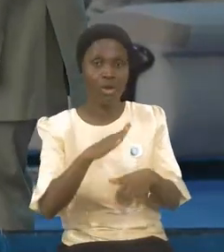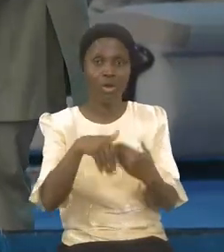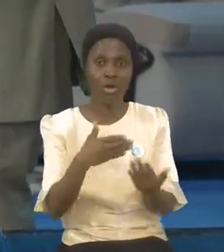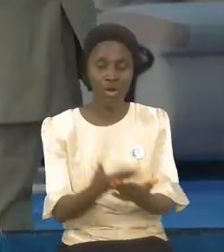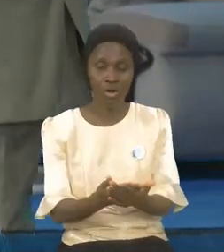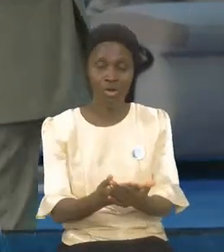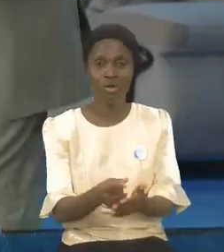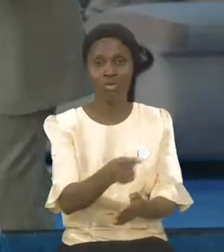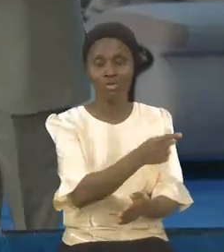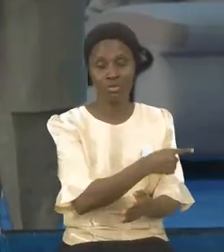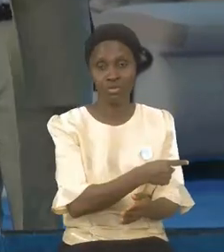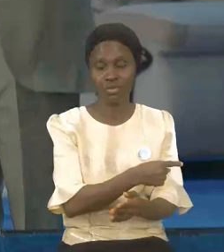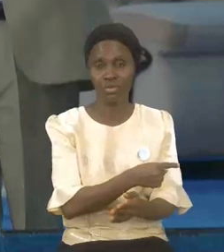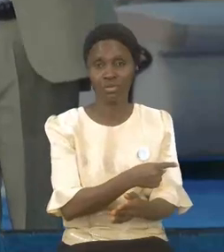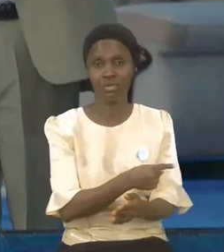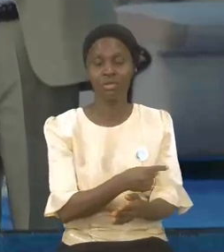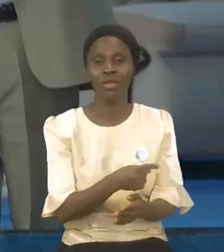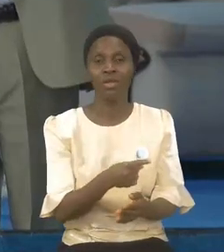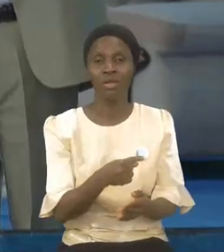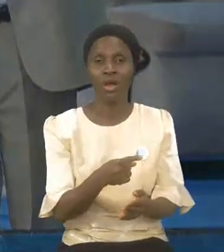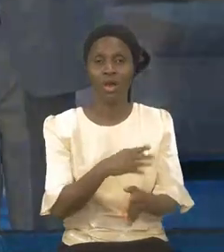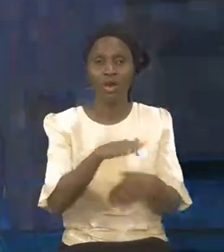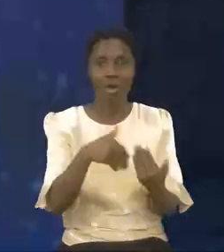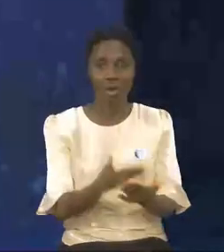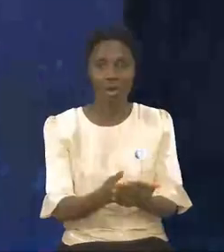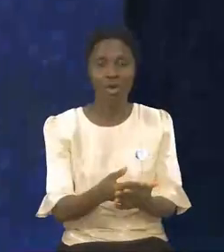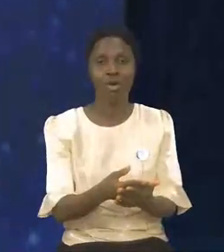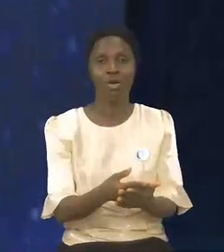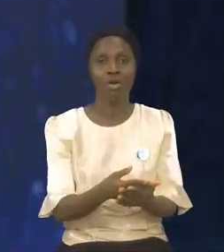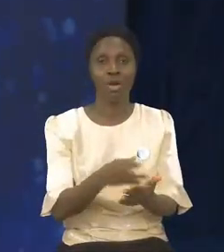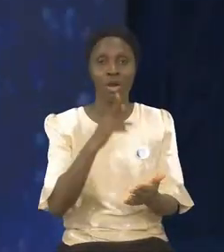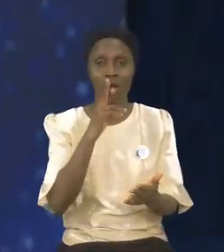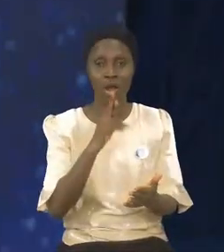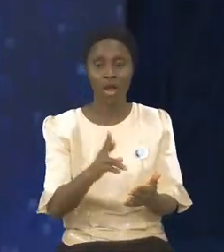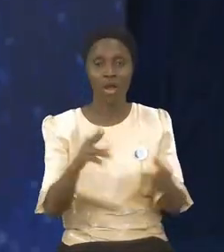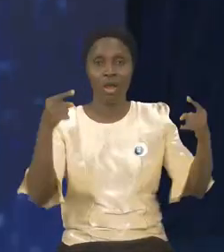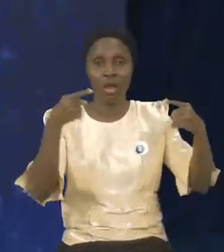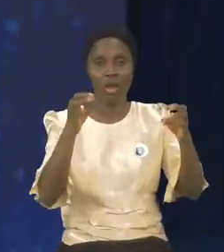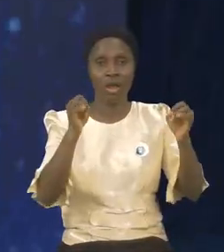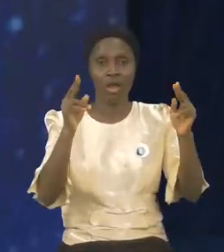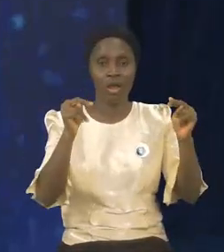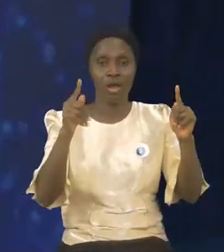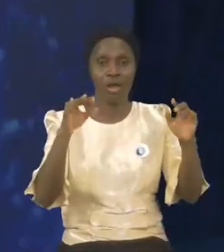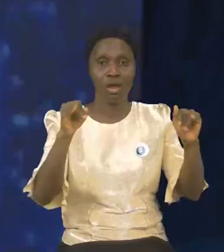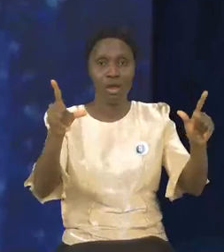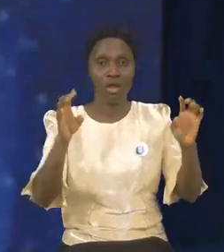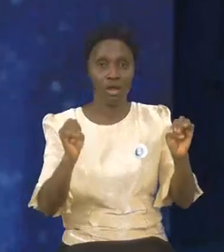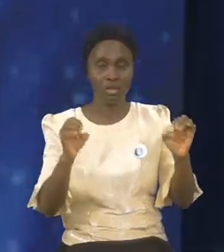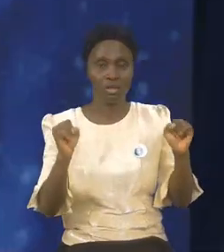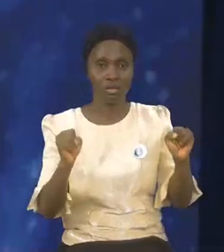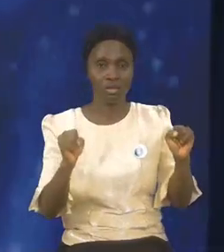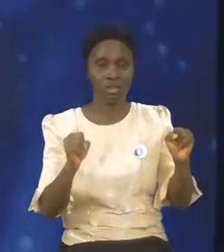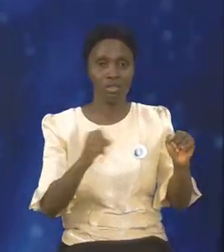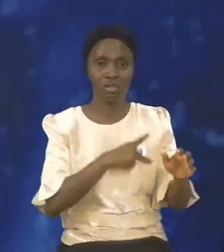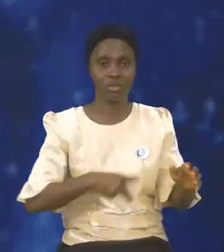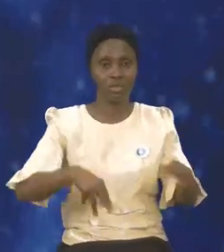fin, Babylone, Médo-Perse, Grèce, les Romains, tout cela constitue